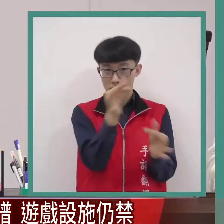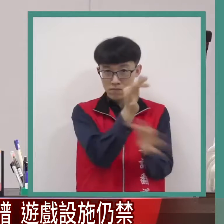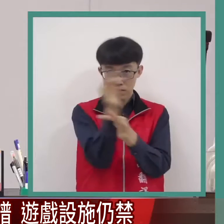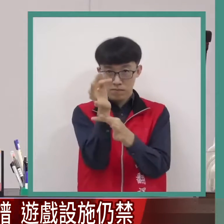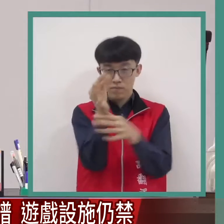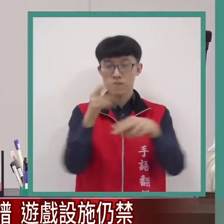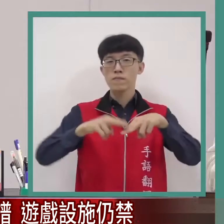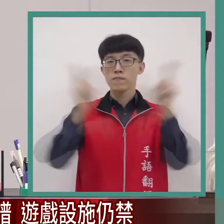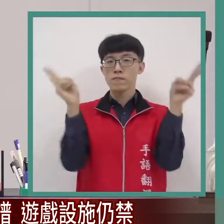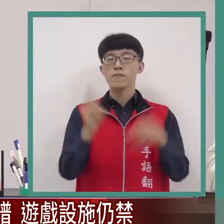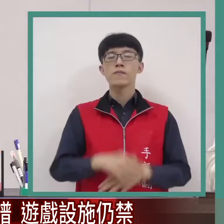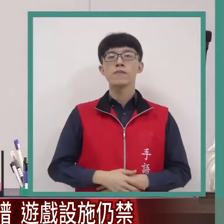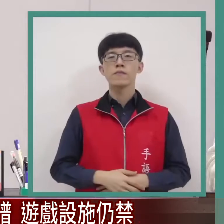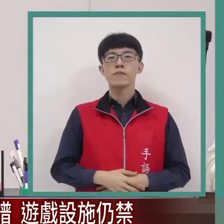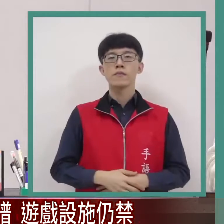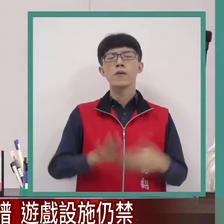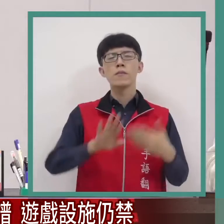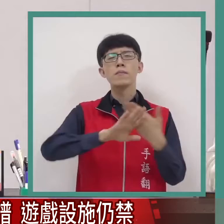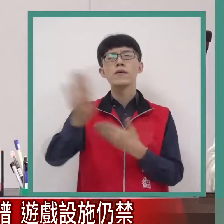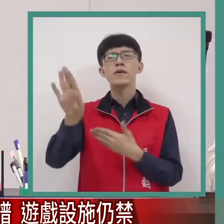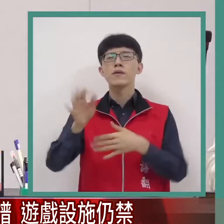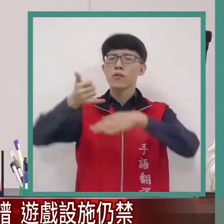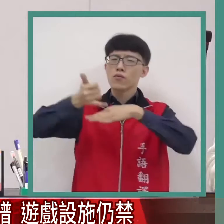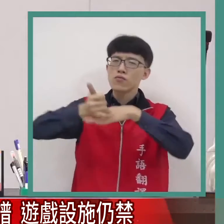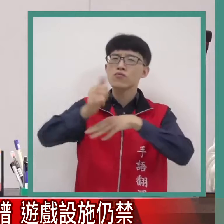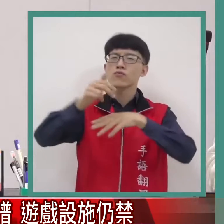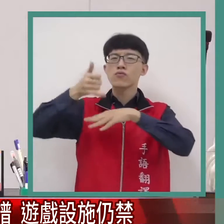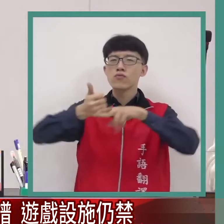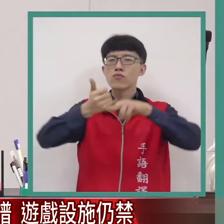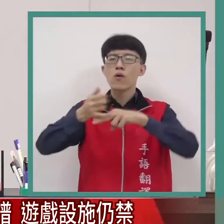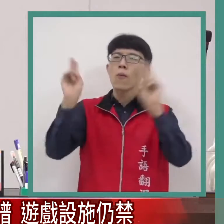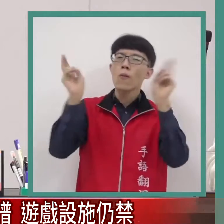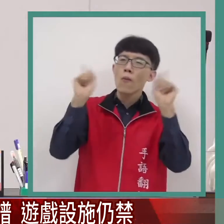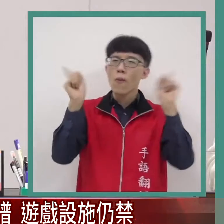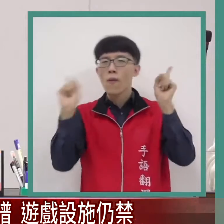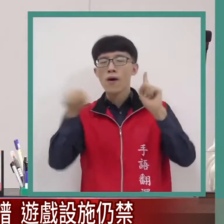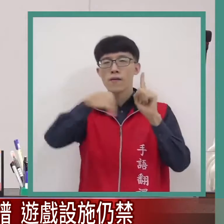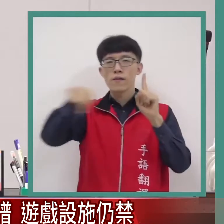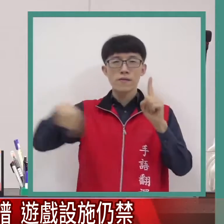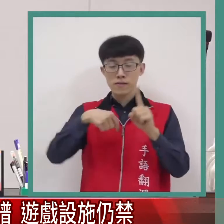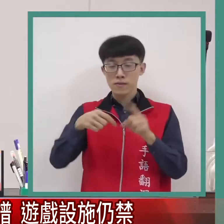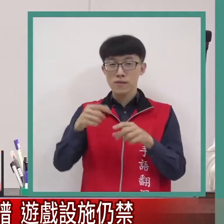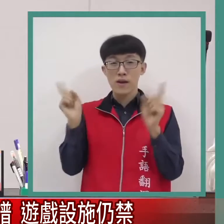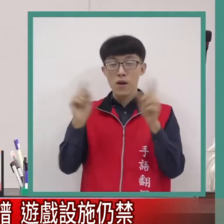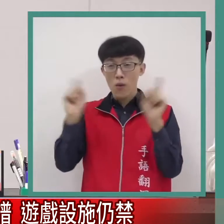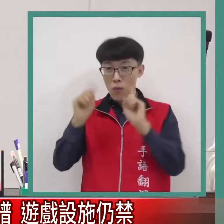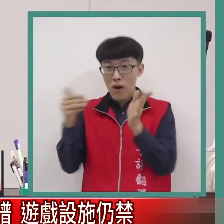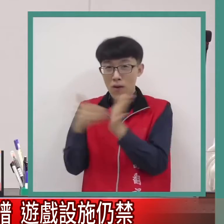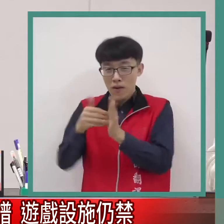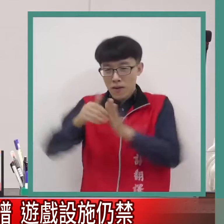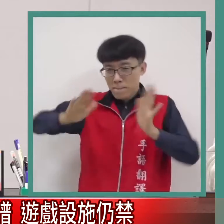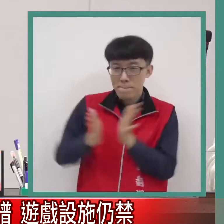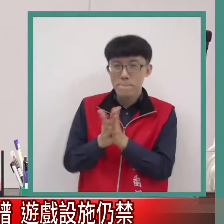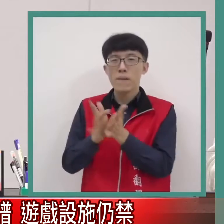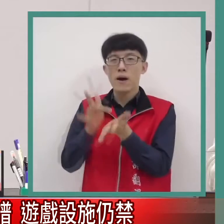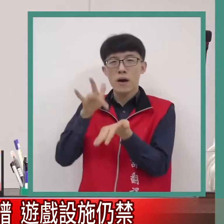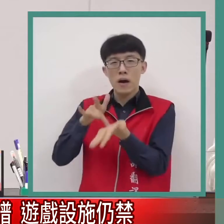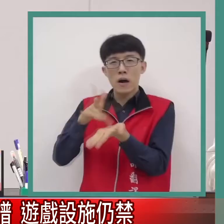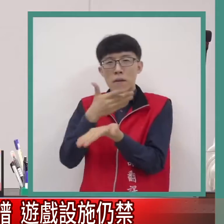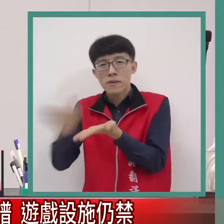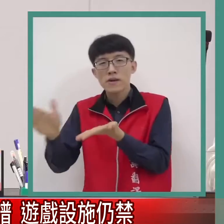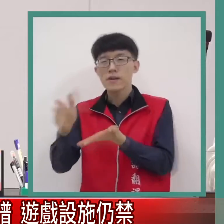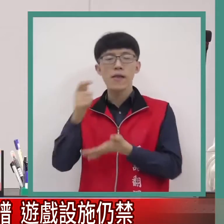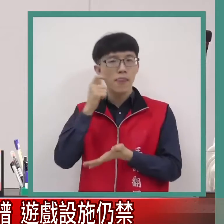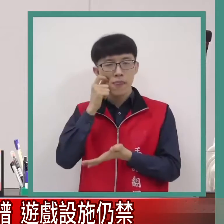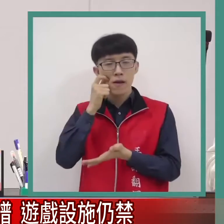游戏设施因为没办法单次消毒，所以暂时我们还在做这个准备，这个大